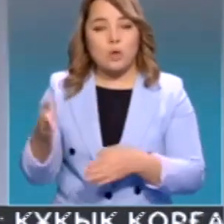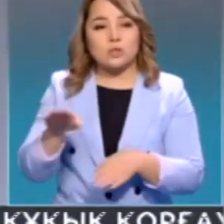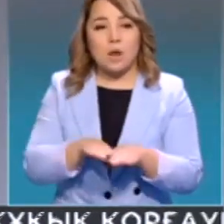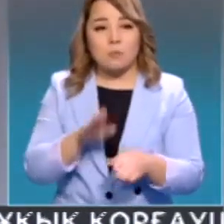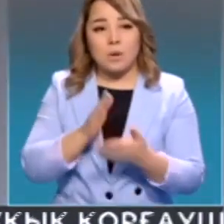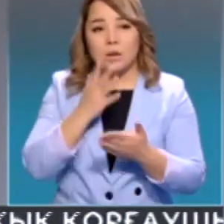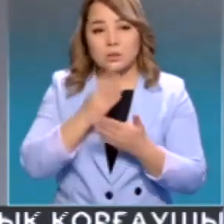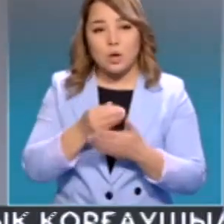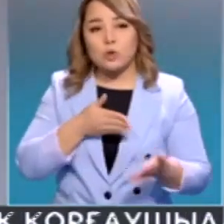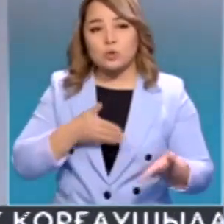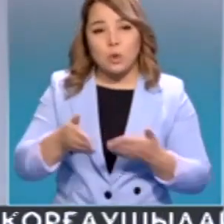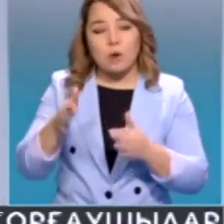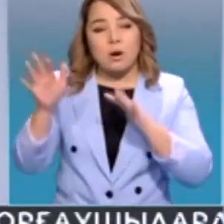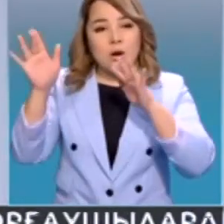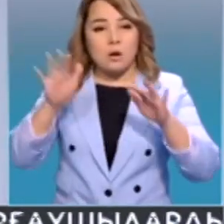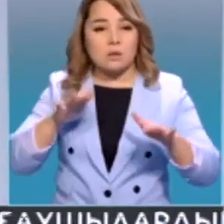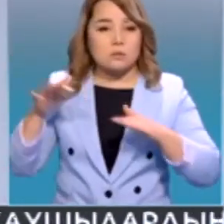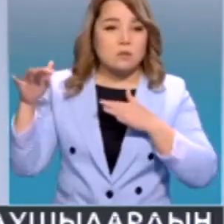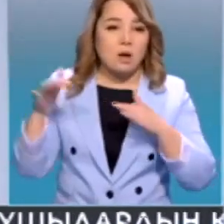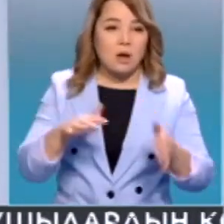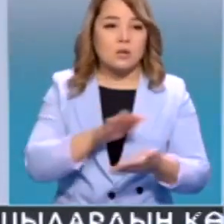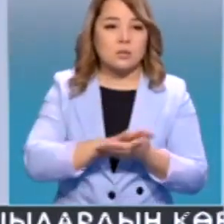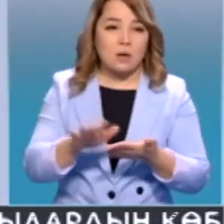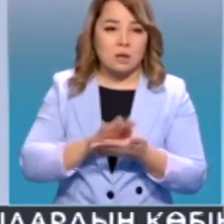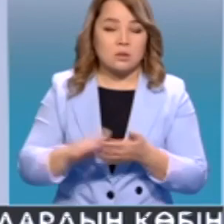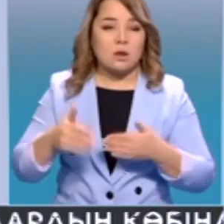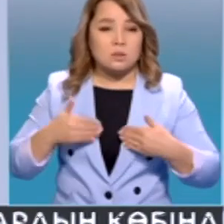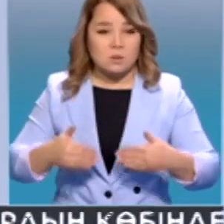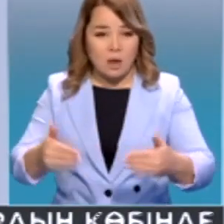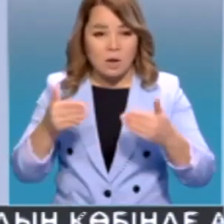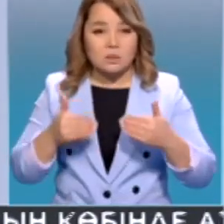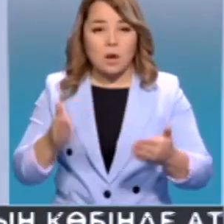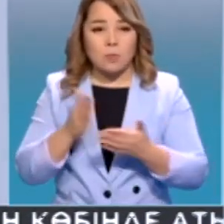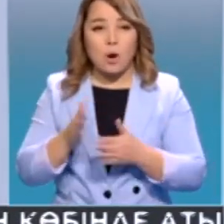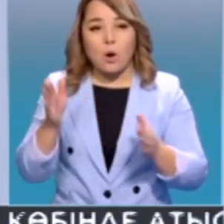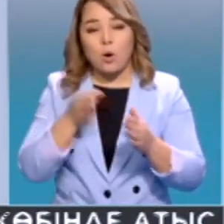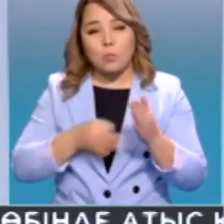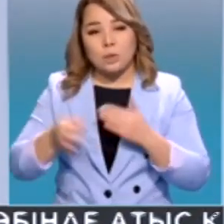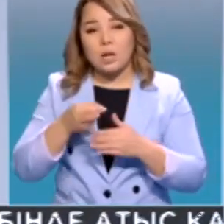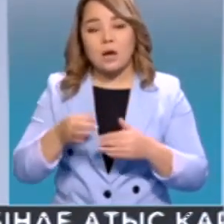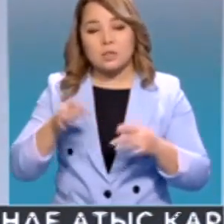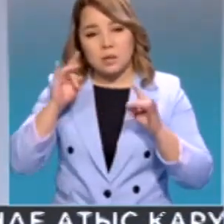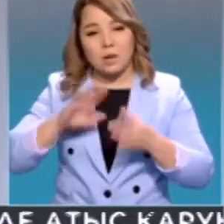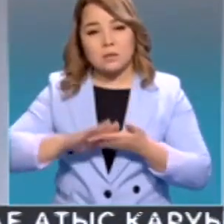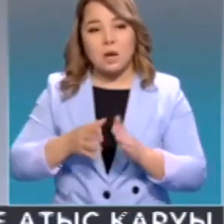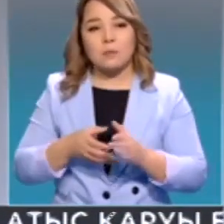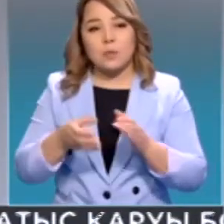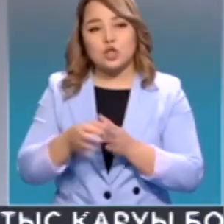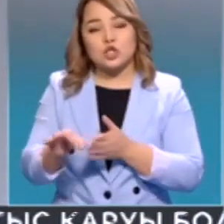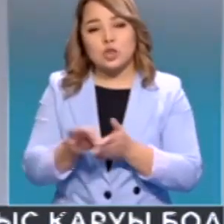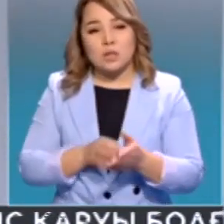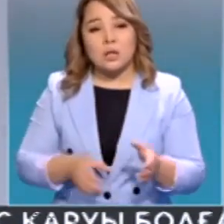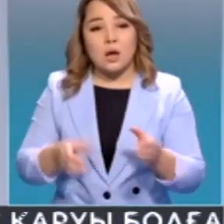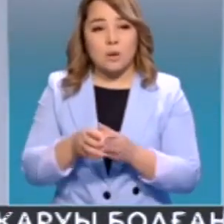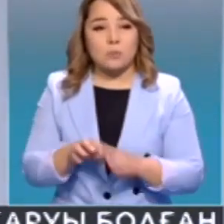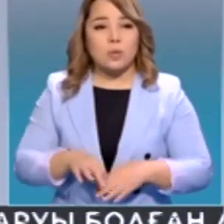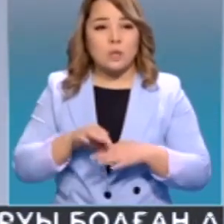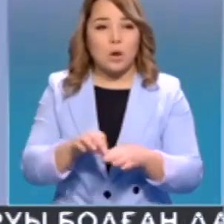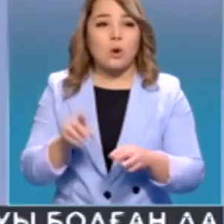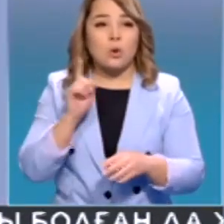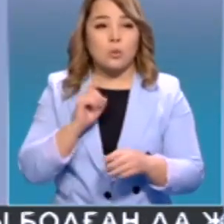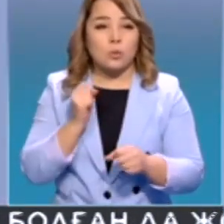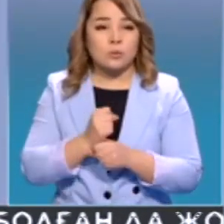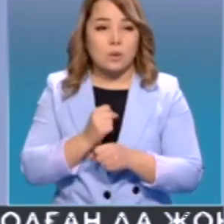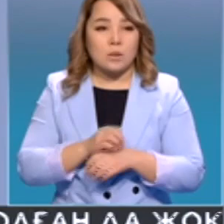жоқ. Жол дереу таудан түскен қардан тазартылды. Ауа райының нашарлауына байланысты облыстық төтенше жағдай департаментінде жедел штаб құрылды. Аймақта 10 уақытша